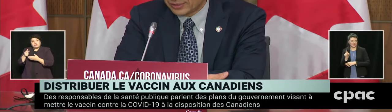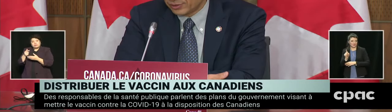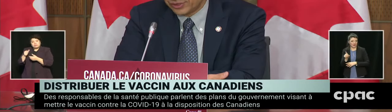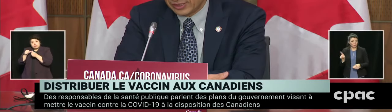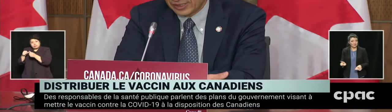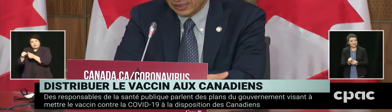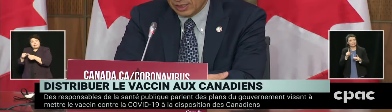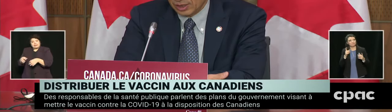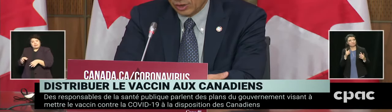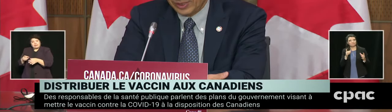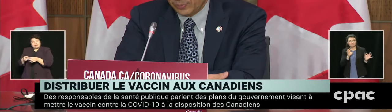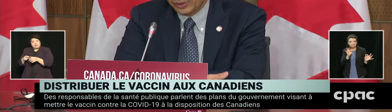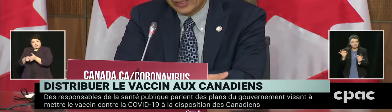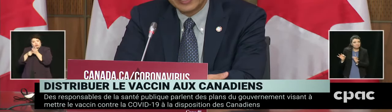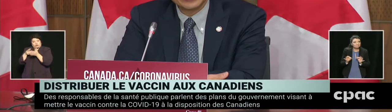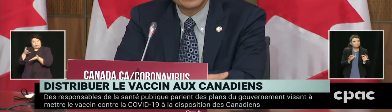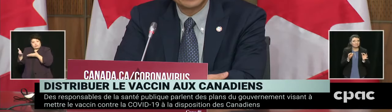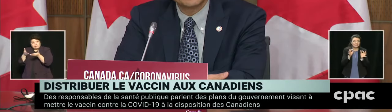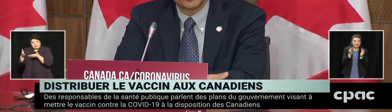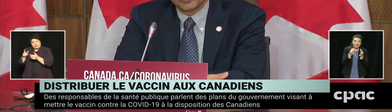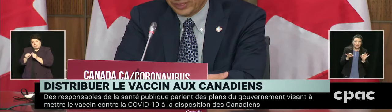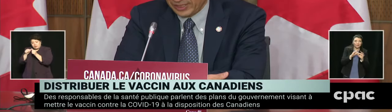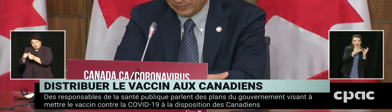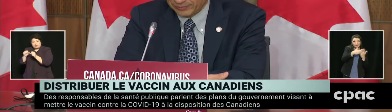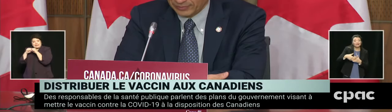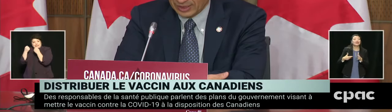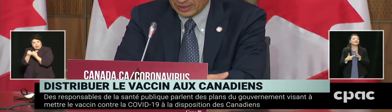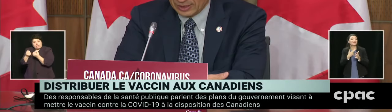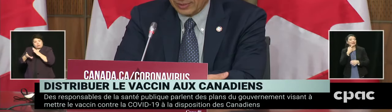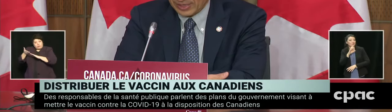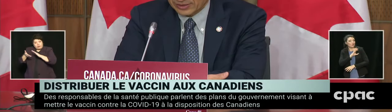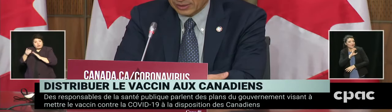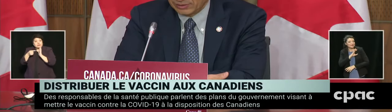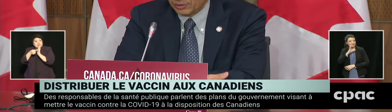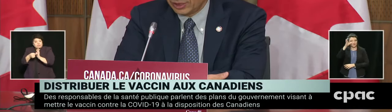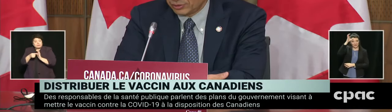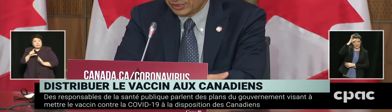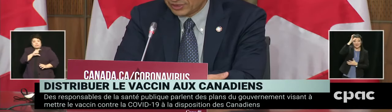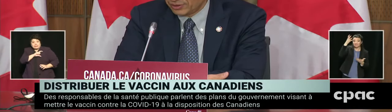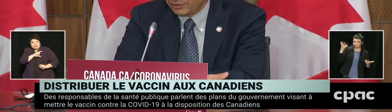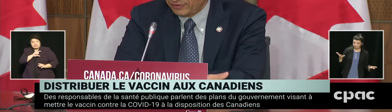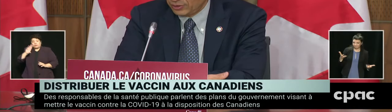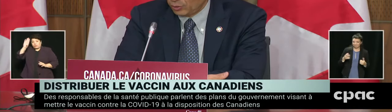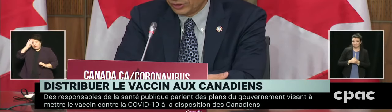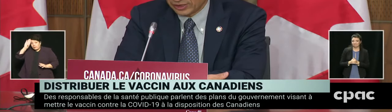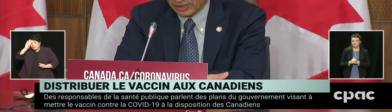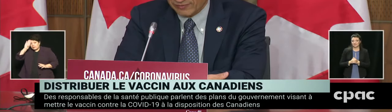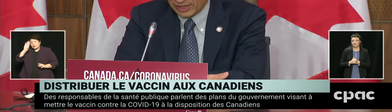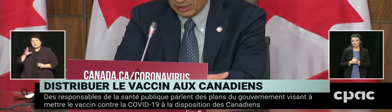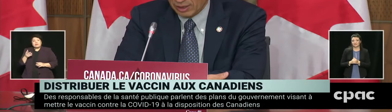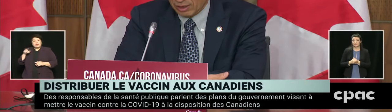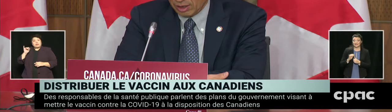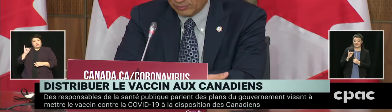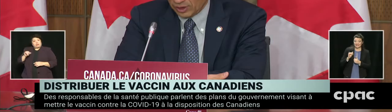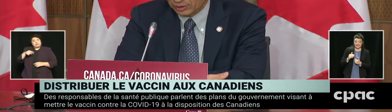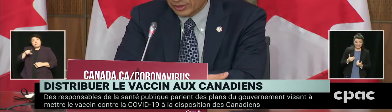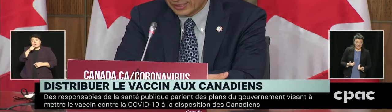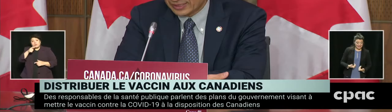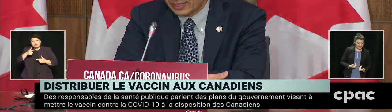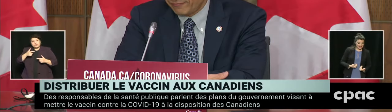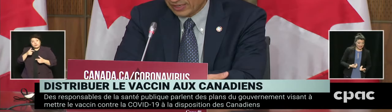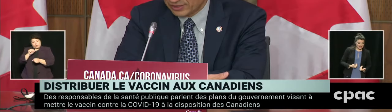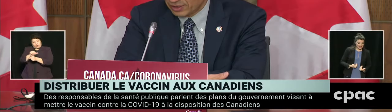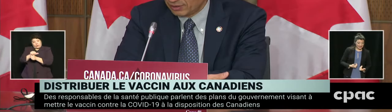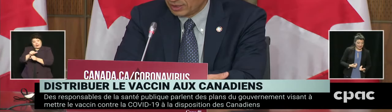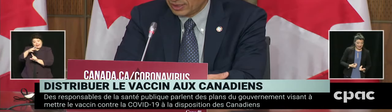fonctionnement de la société comme les policiers et les pompiers. Les personnes dont les conditions de vie ou de travail augmentent le